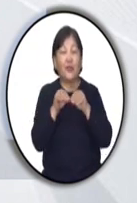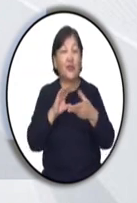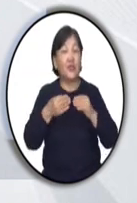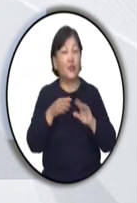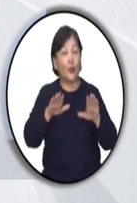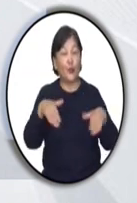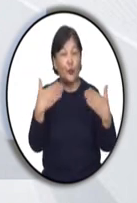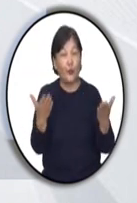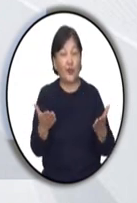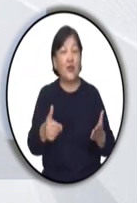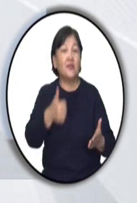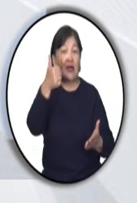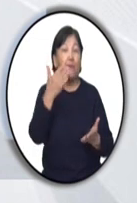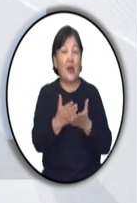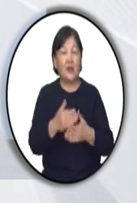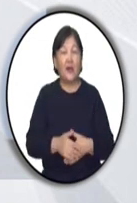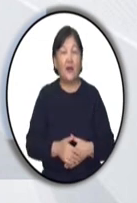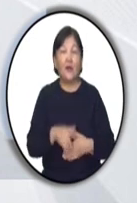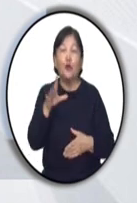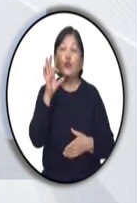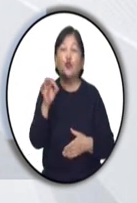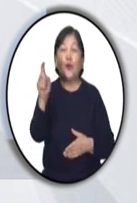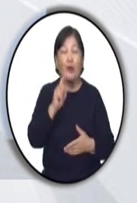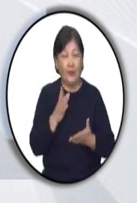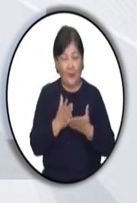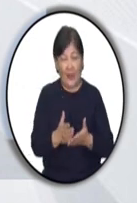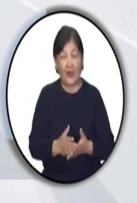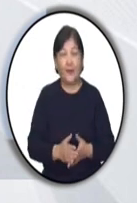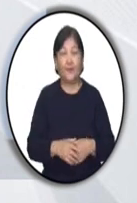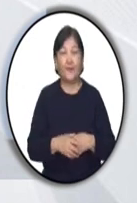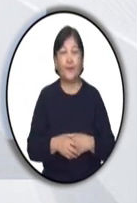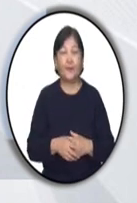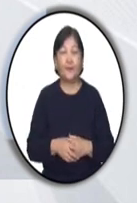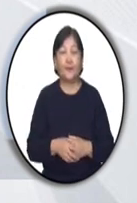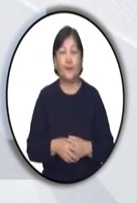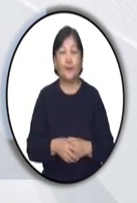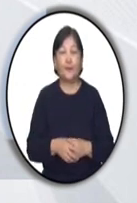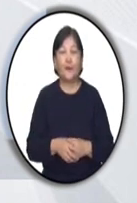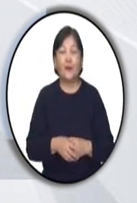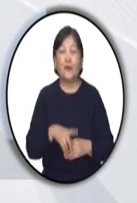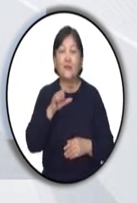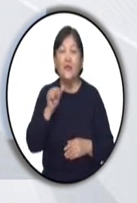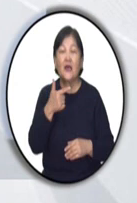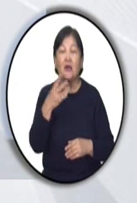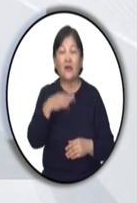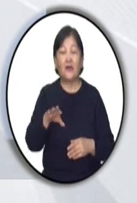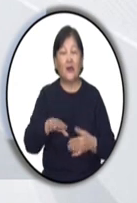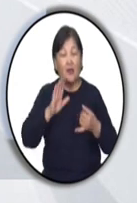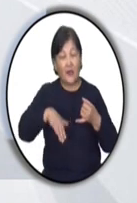хамаатай. За ийм дүгнэлт хийсэн хүмүүстэд бас багш нь одоо талархаж байна. Одоо энэ бол их зөв хариулт байна гэж үнэлж